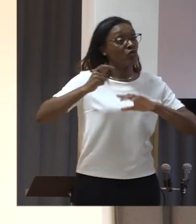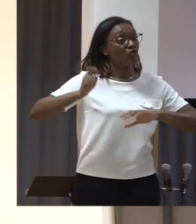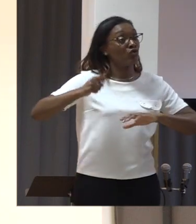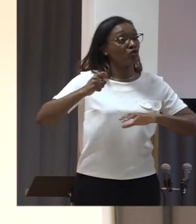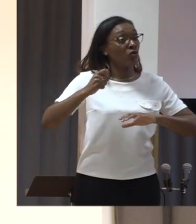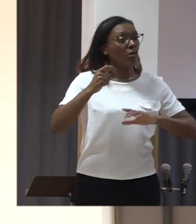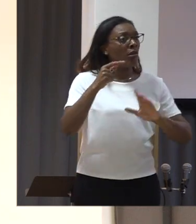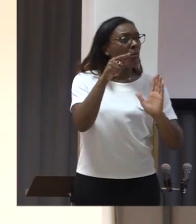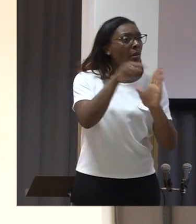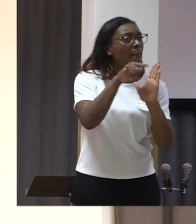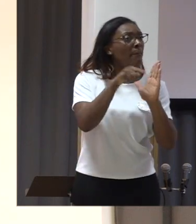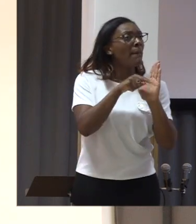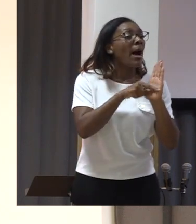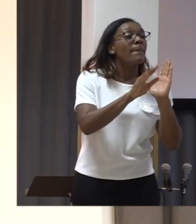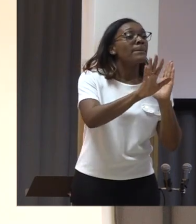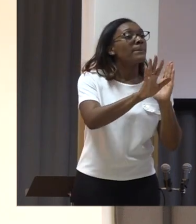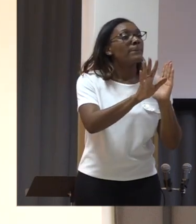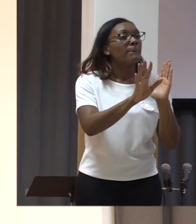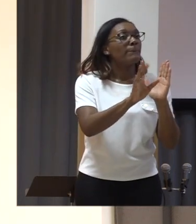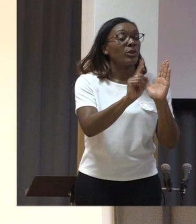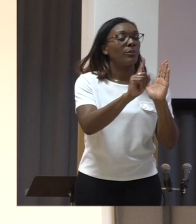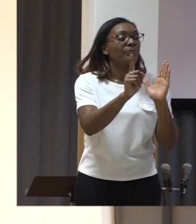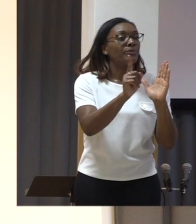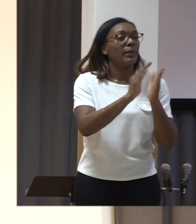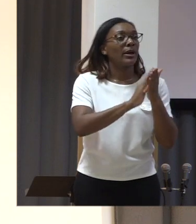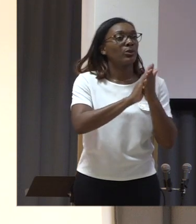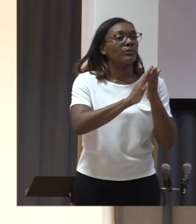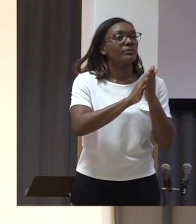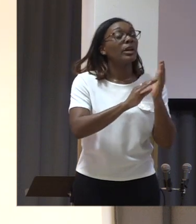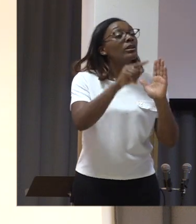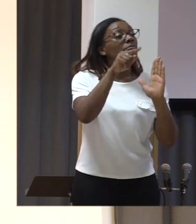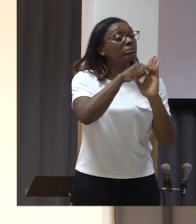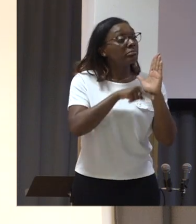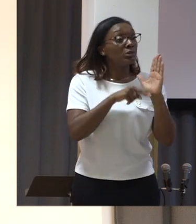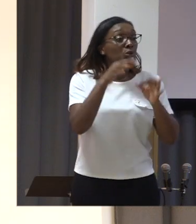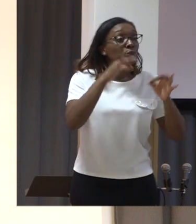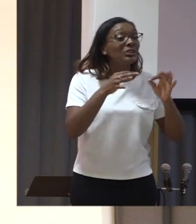il n'y a aucune indication sur la succession.